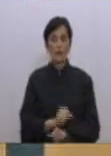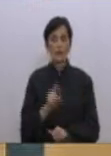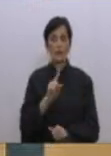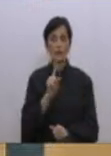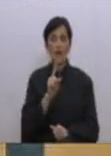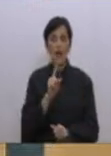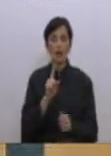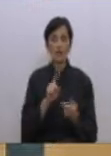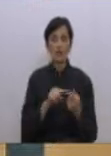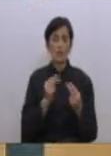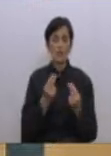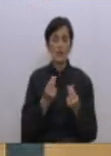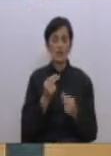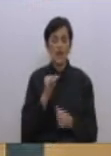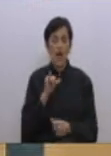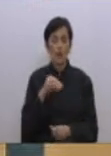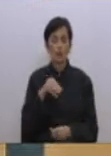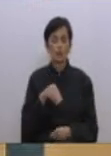შეეხება ფინანსური